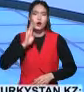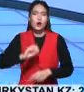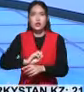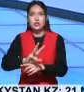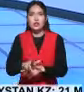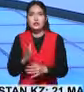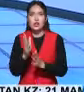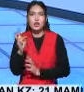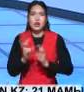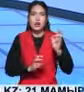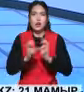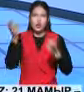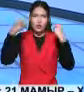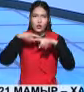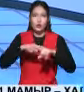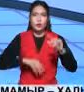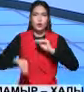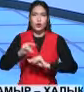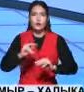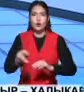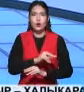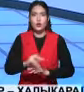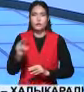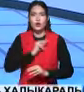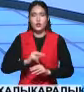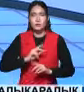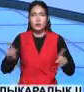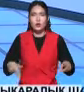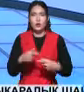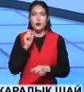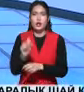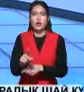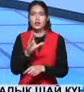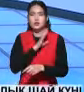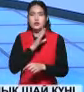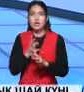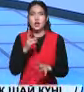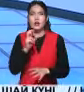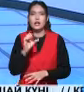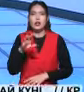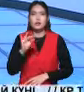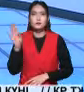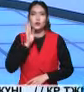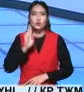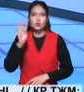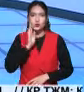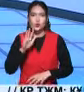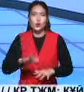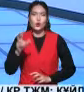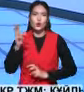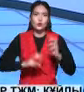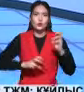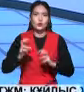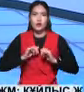отырған кәсіпорындардың инфрақұрылымын жөндеп, жұмысты жаңғыртуды тапсырды. Сонымен қатар Каспи су тұшыту зауытының қуатын